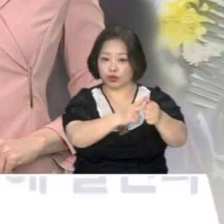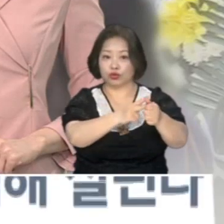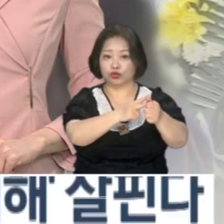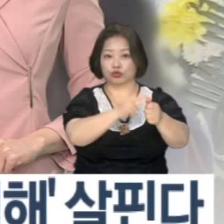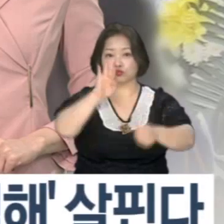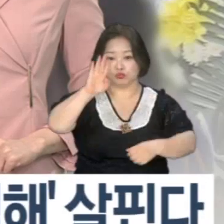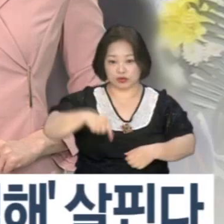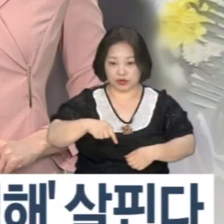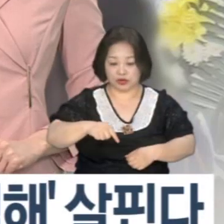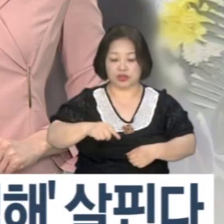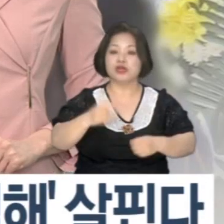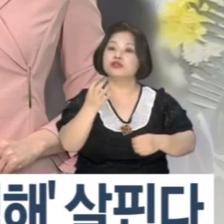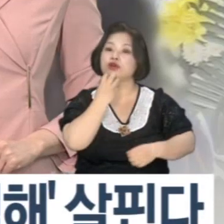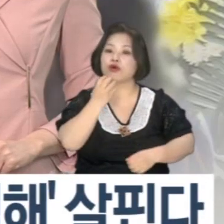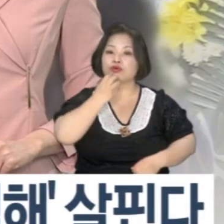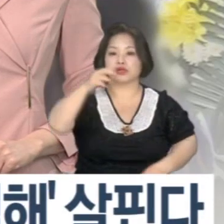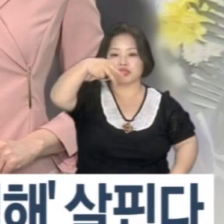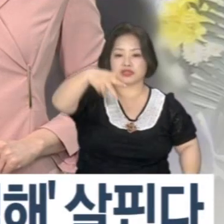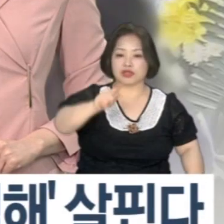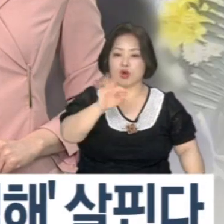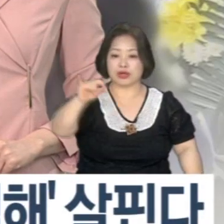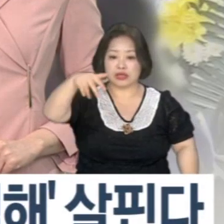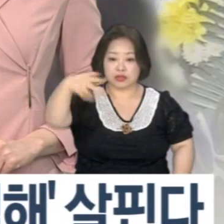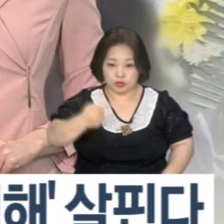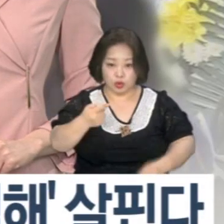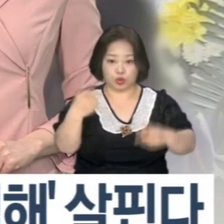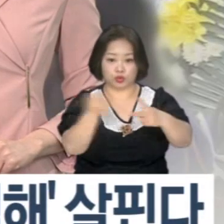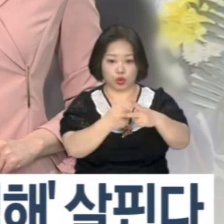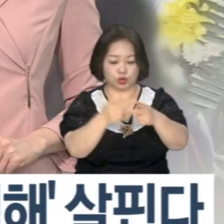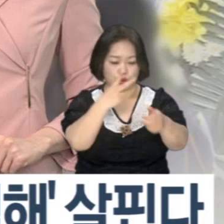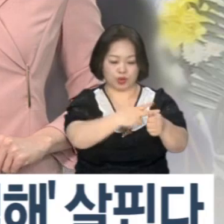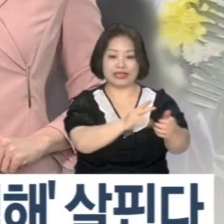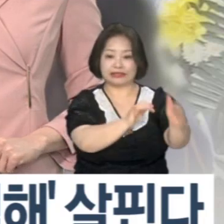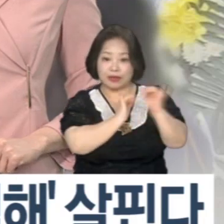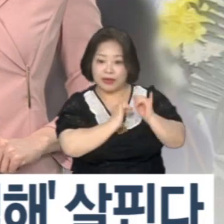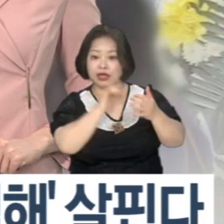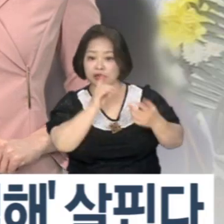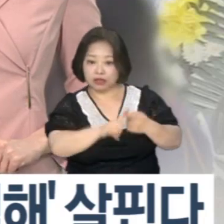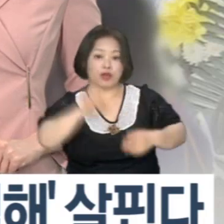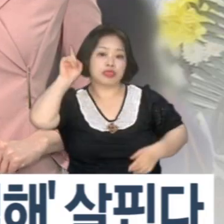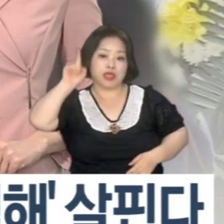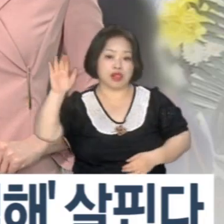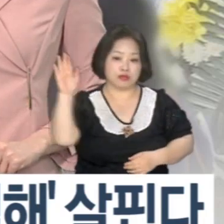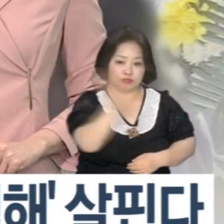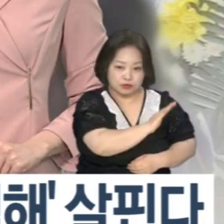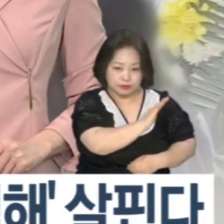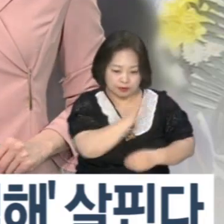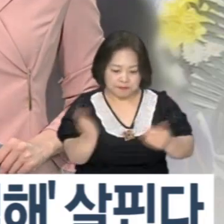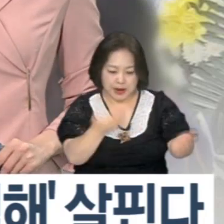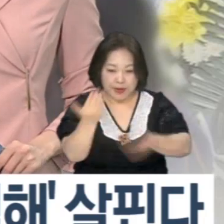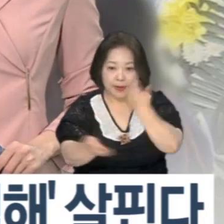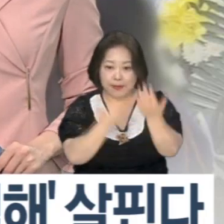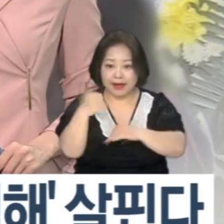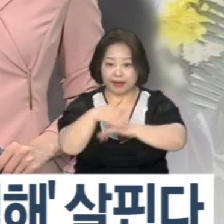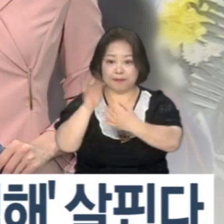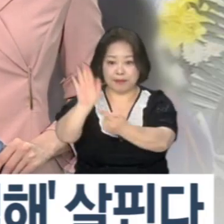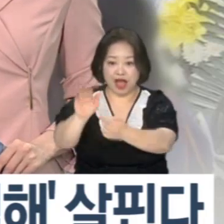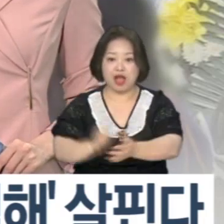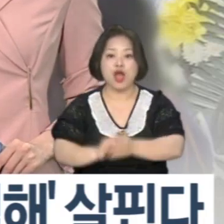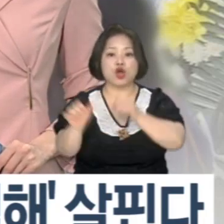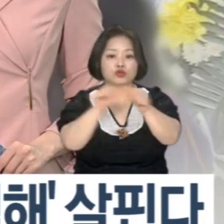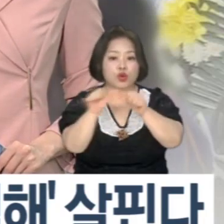교육당국의 서울 서이초 교사 사망 사건과 관련한 경찰수사와 별개로 내일부터 자체 진상조사에 돌입합니다 풍문으로